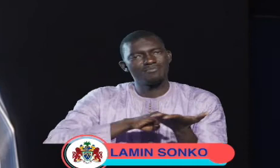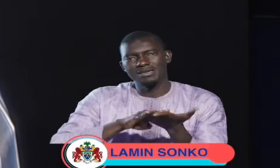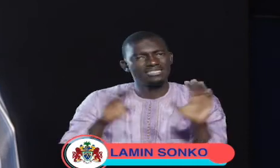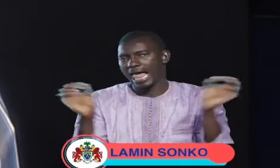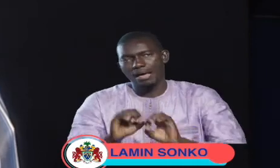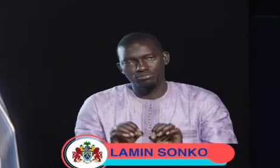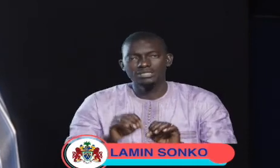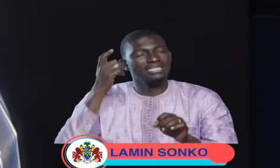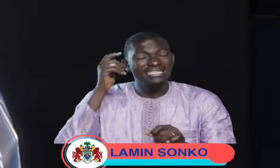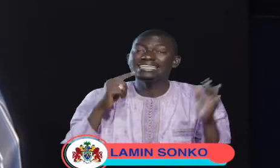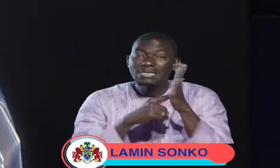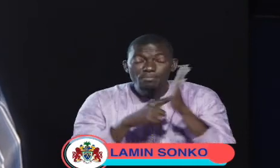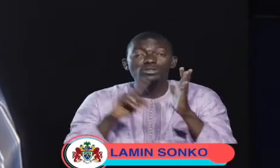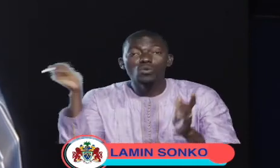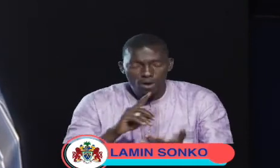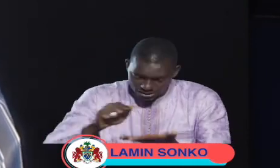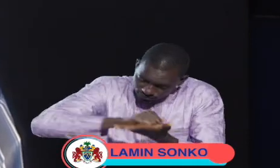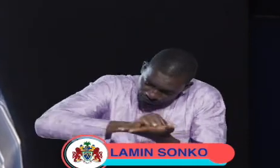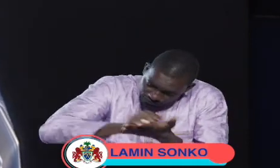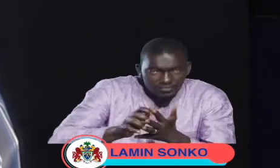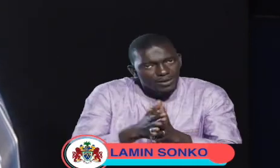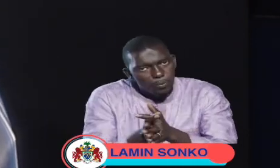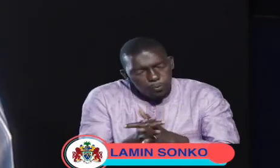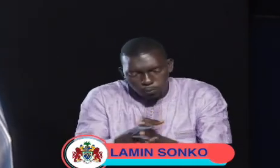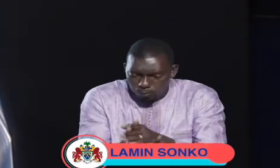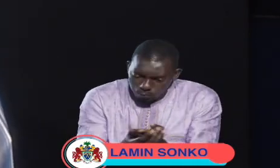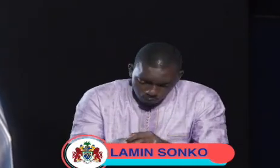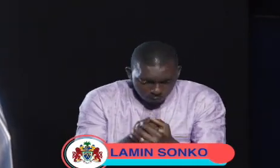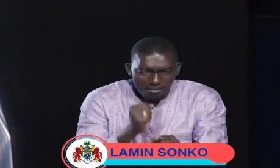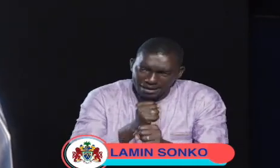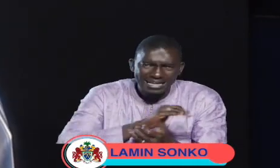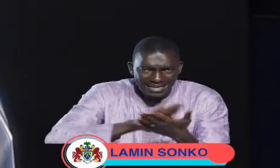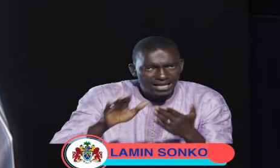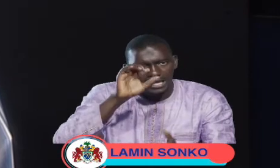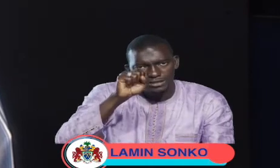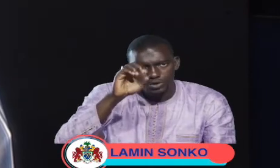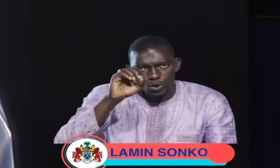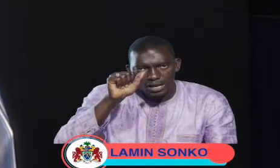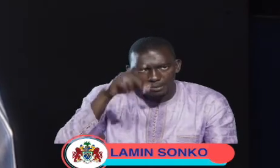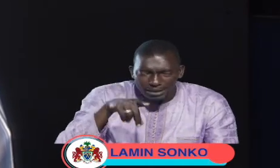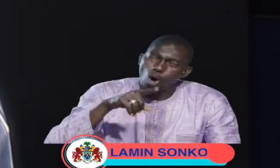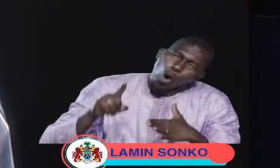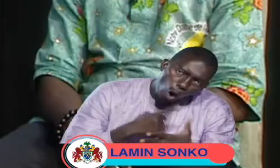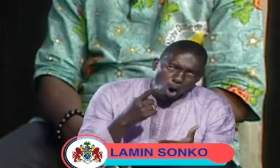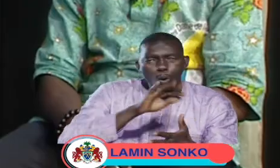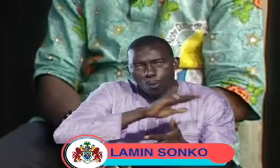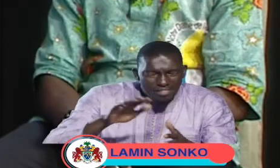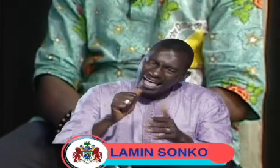biti ak bul social distancing nga maintain ko bul jege nit ki bu ba soy wa te bum la jege tamit te lolou time